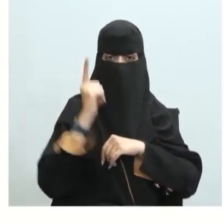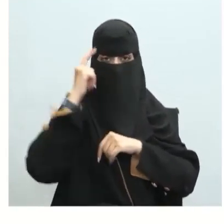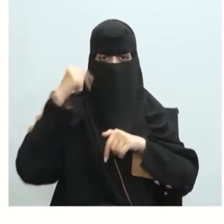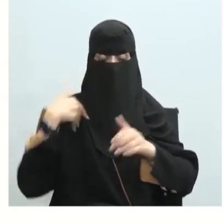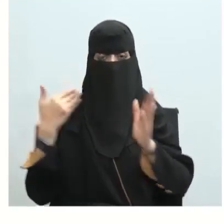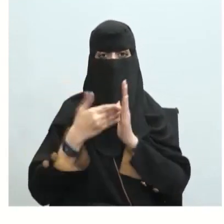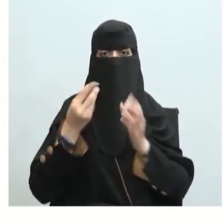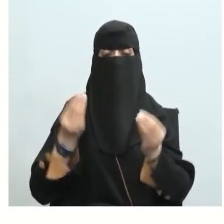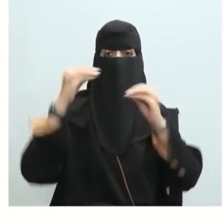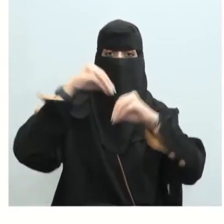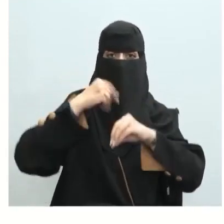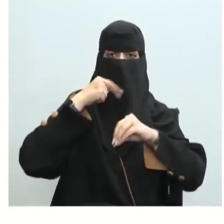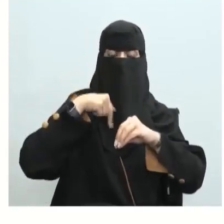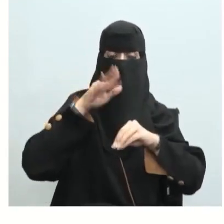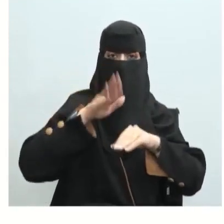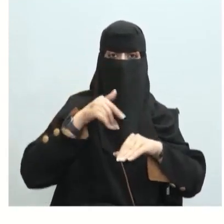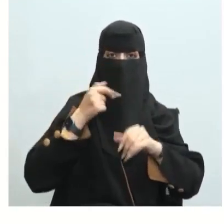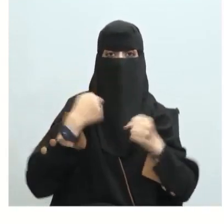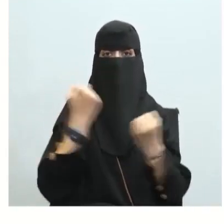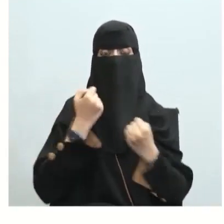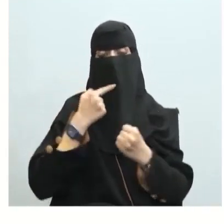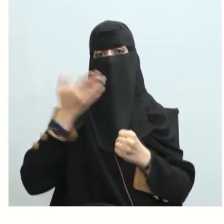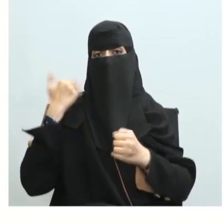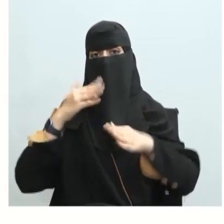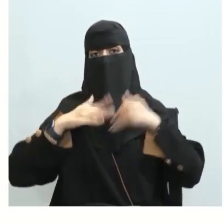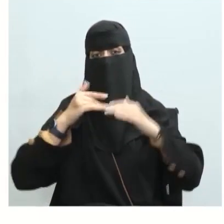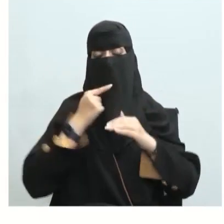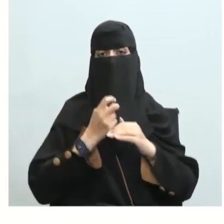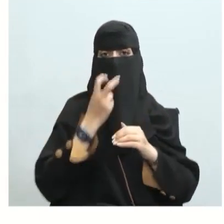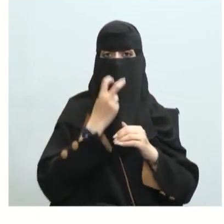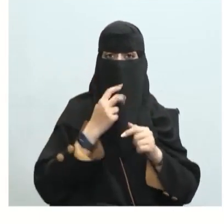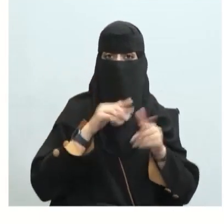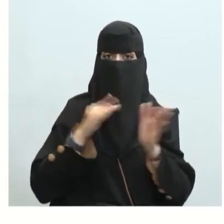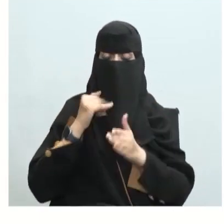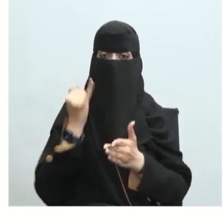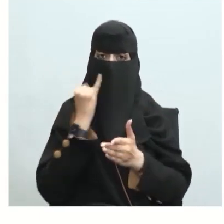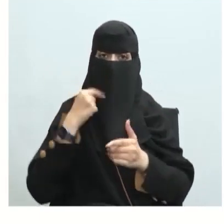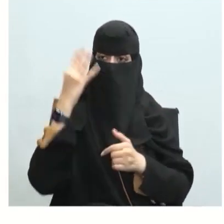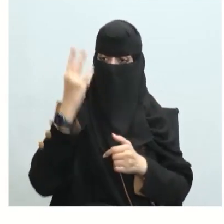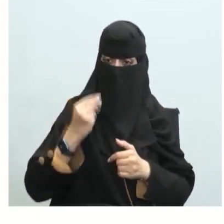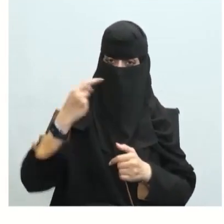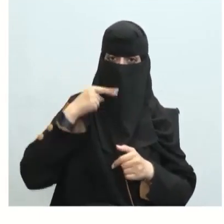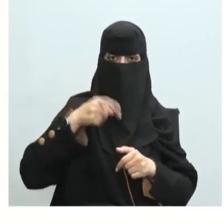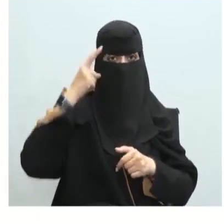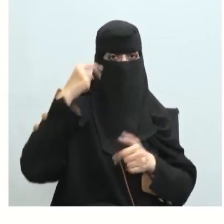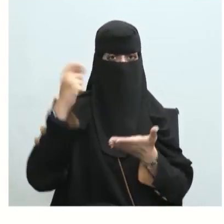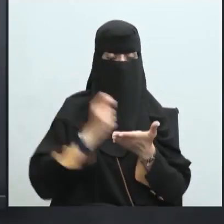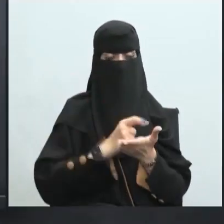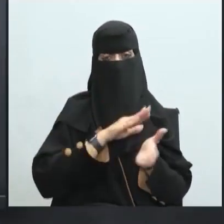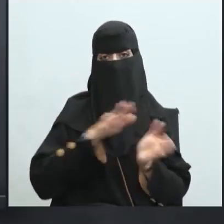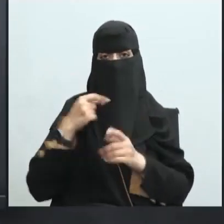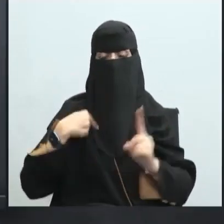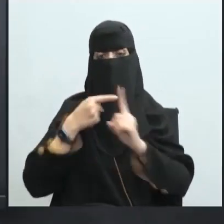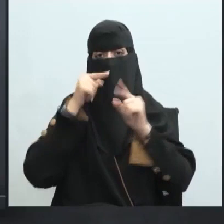واخيرا توظف في كتابتك ما تدربت عليه من مهارات النحو والاملاء والترقيم واعراف الكتابه هذه هي اهم